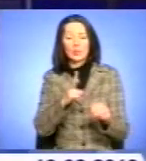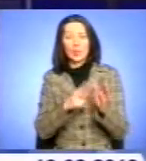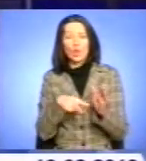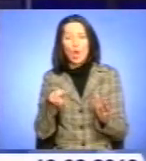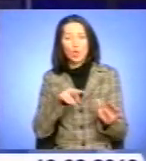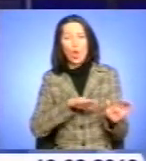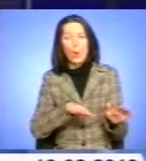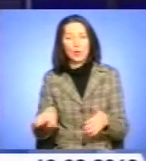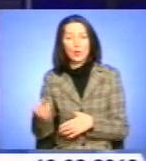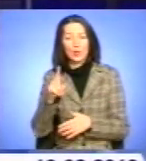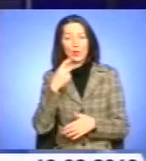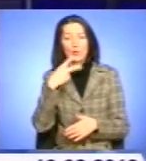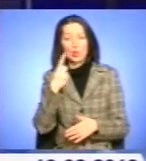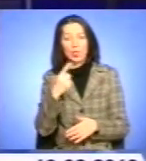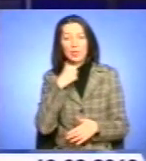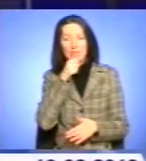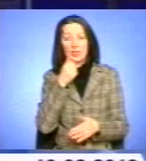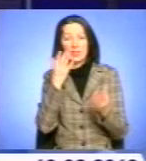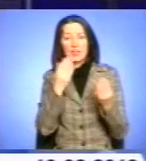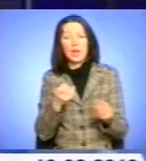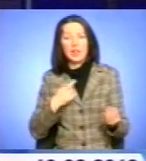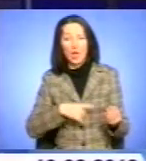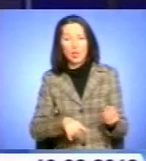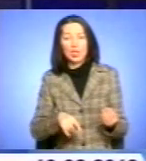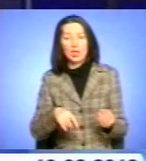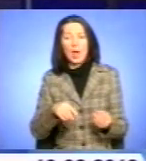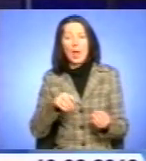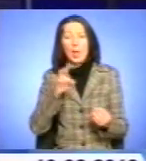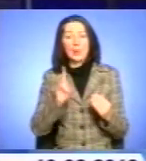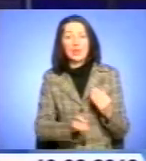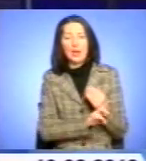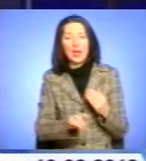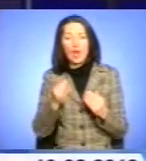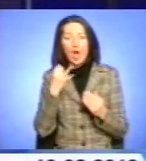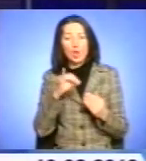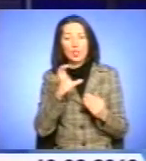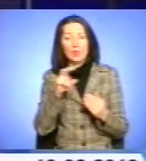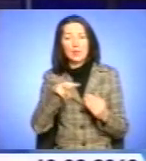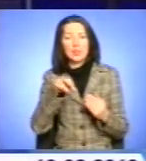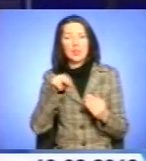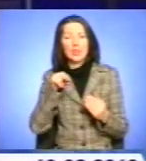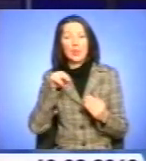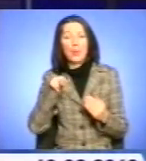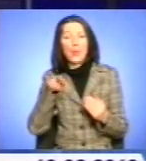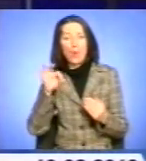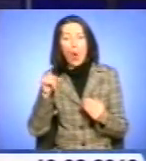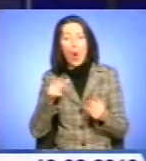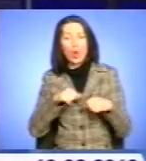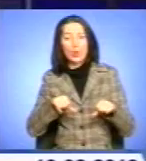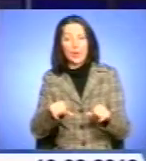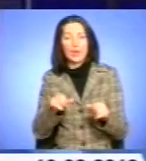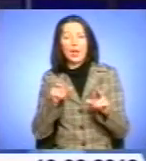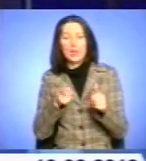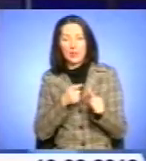Лютого минув 121 рік з дня народження патріарха Йосипа Сліпого. Колегіум, названий на його честь, цього дня відзначає День